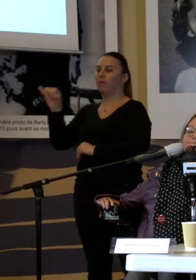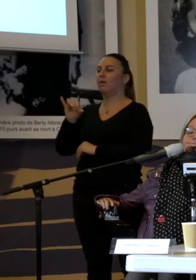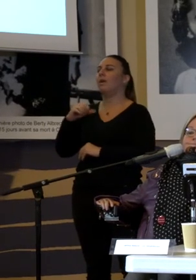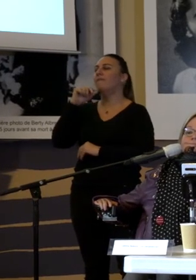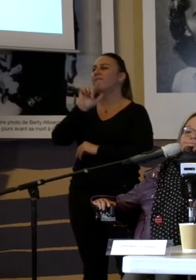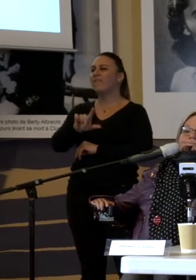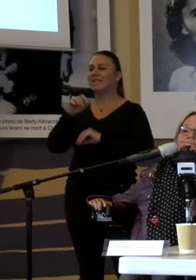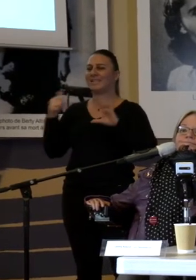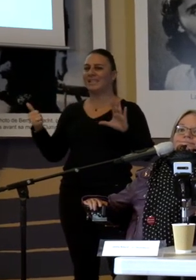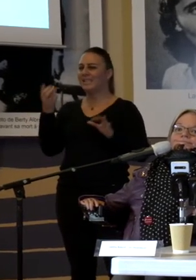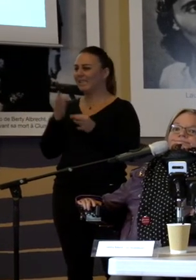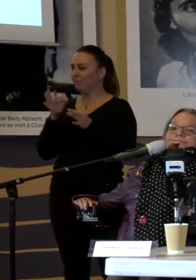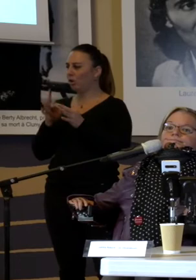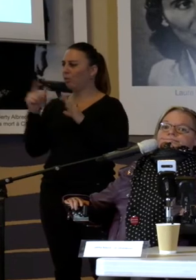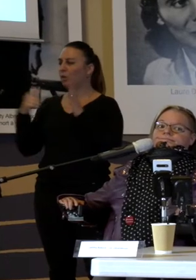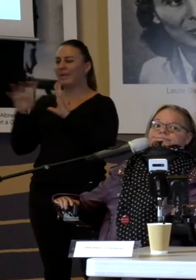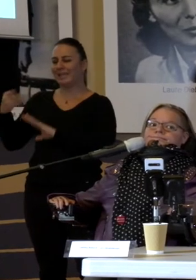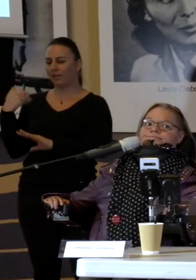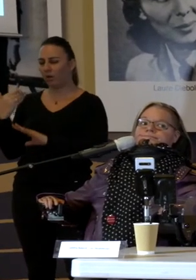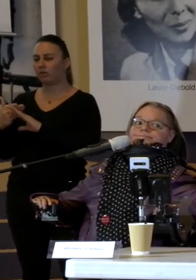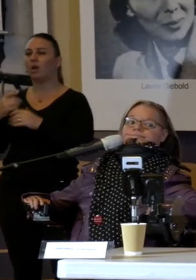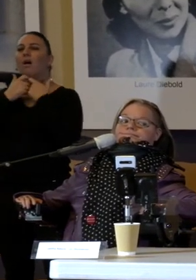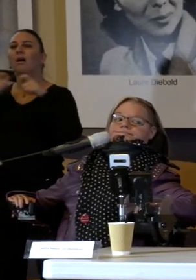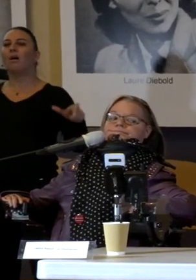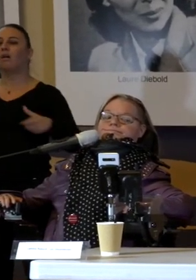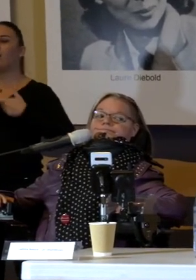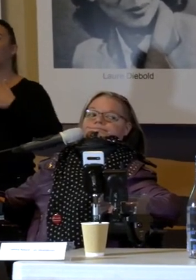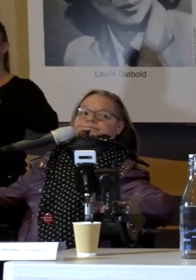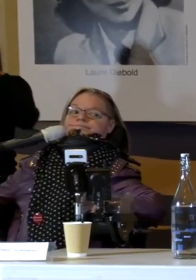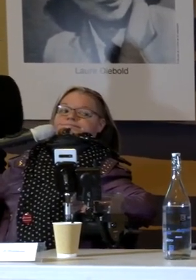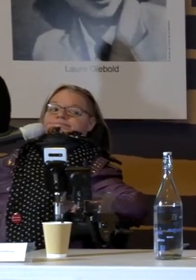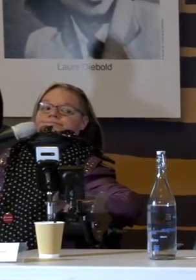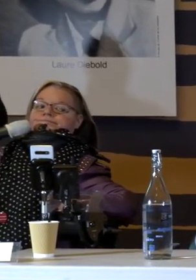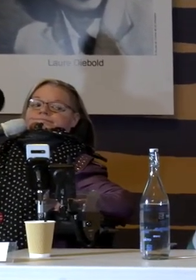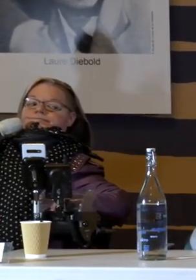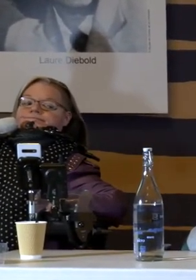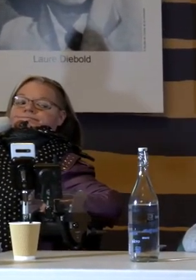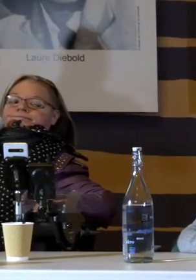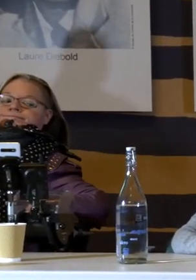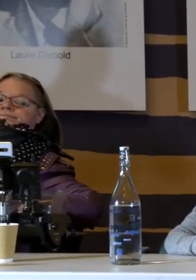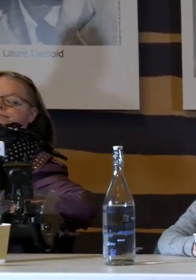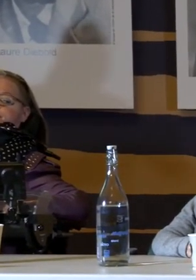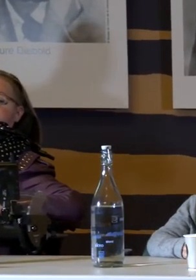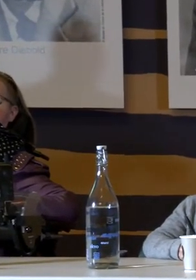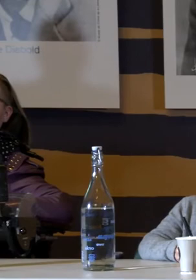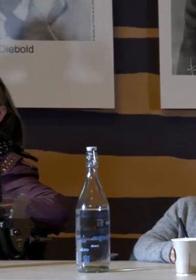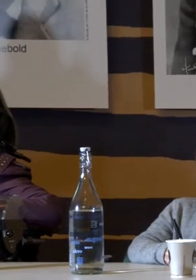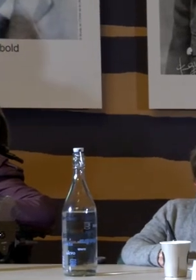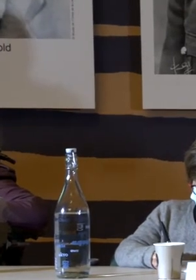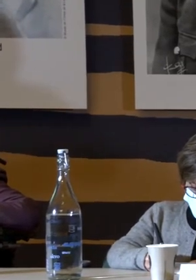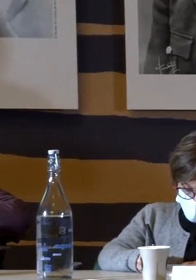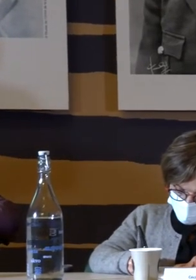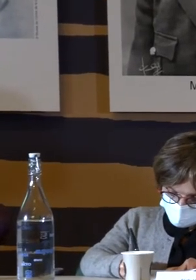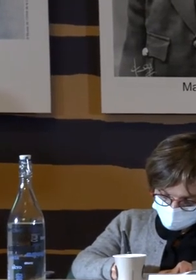septembre 2014, donc relative à la mise en accessibilité des établissements recevant du public, des transports publics, des bâtiments